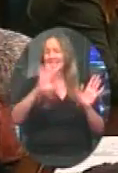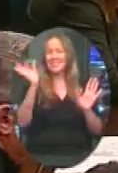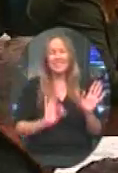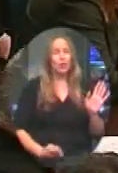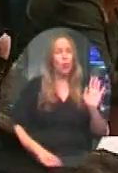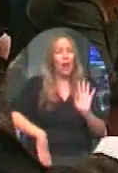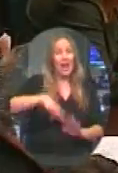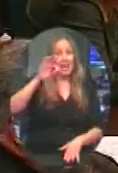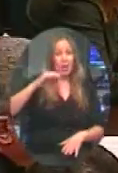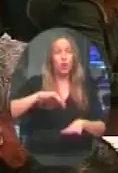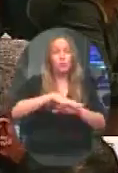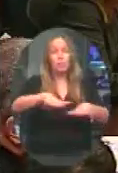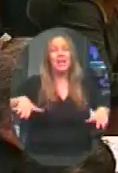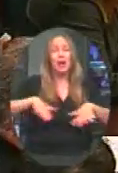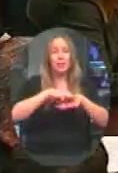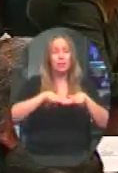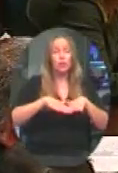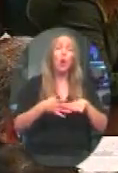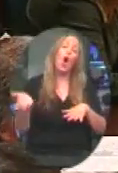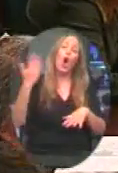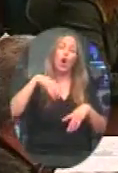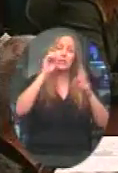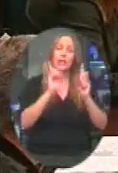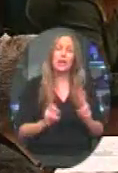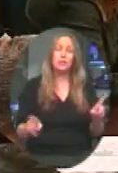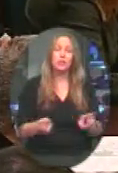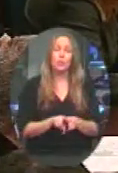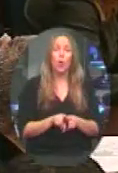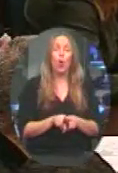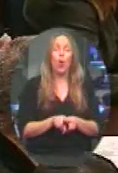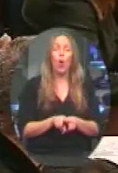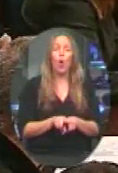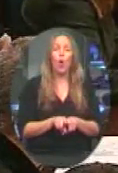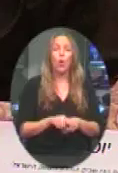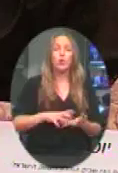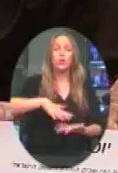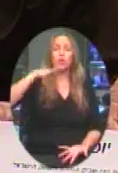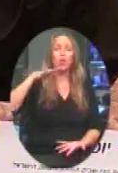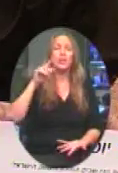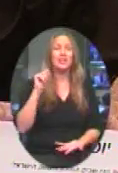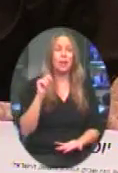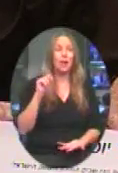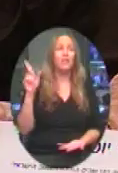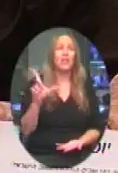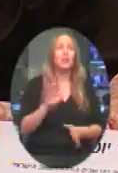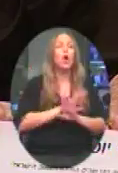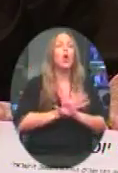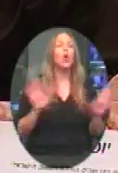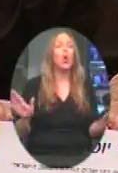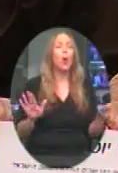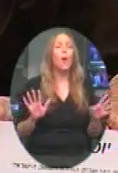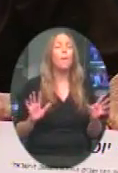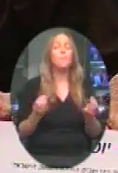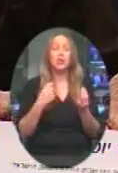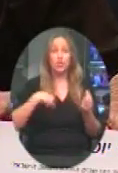בים התיכון מאגרי גז נוספים בסדר גודל דומה לשדות תמר ולוויתן. לא. מה שהיום